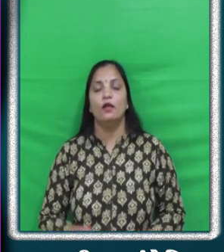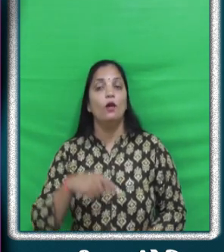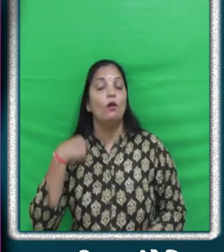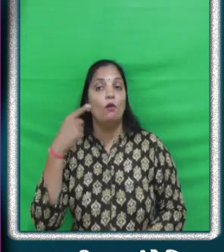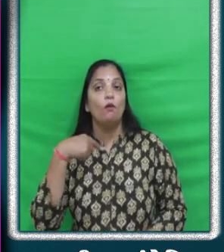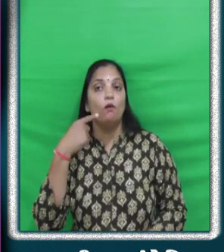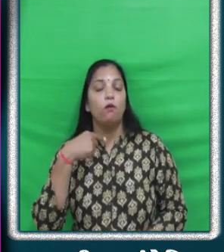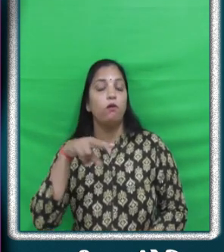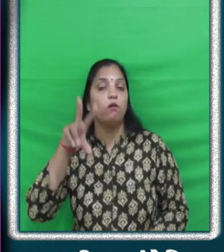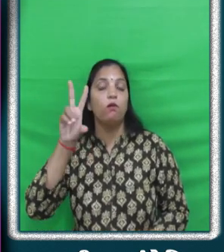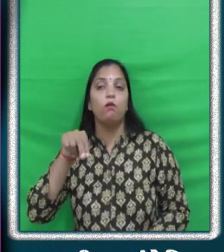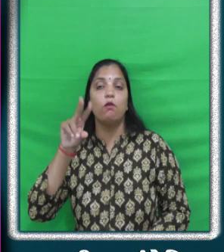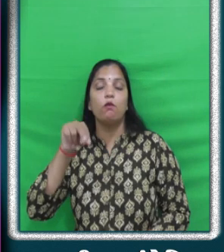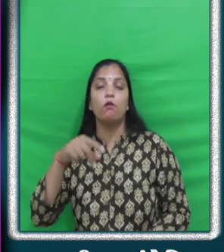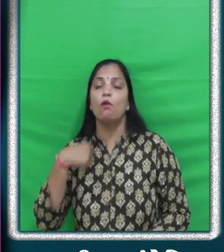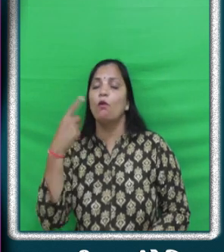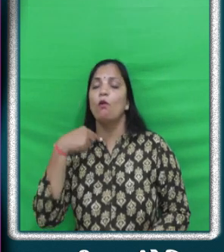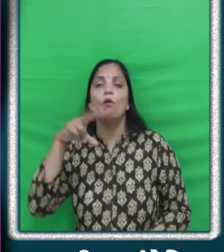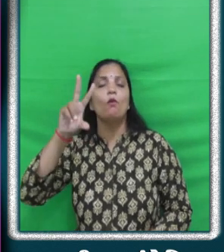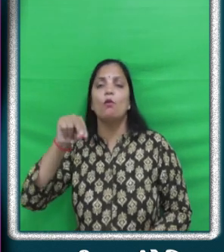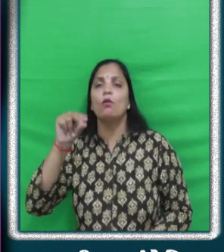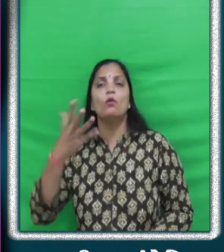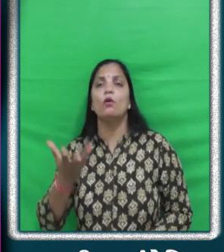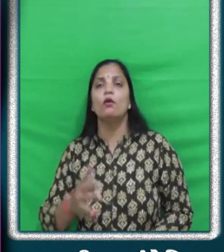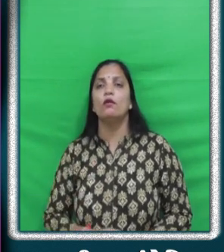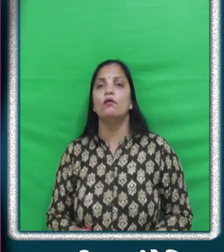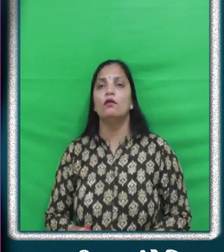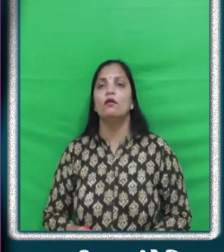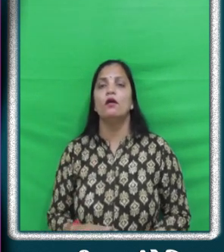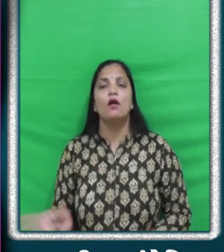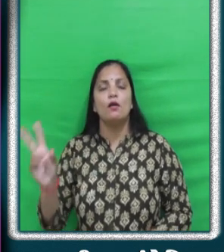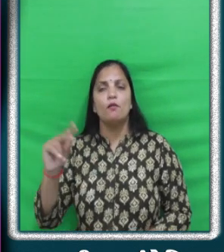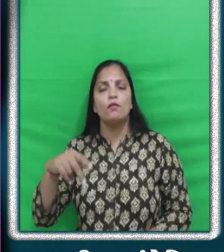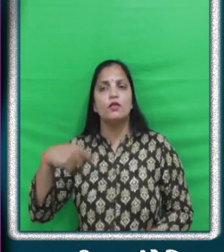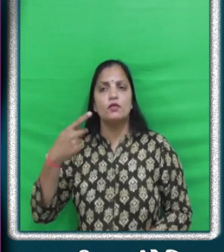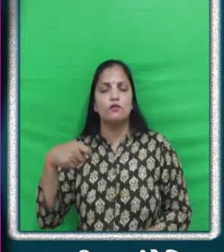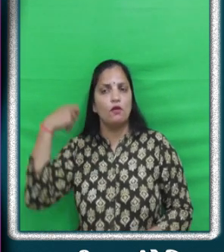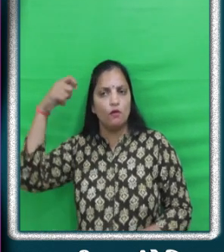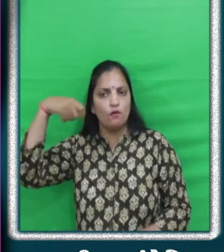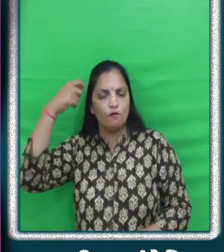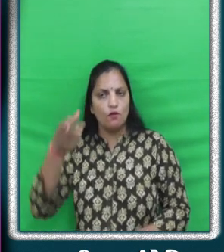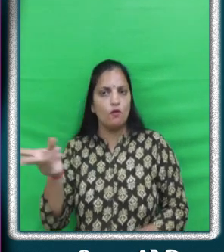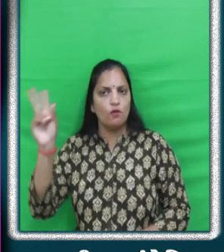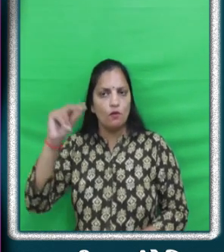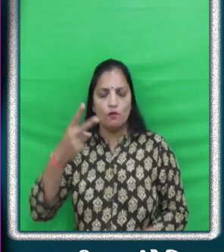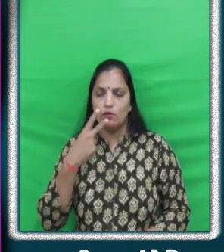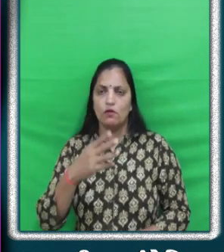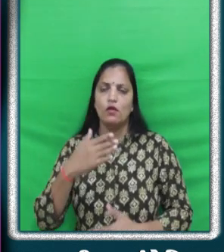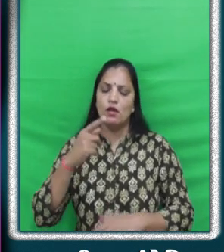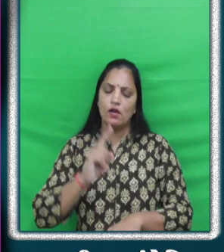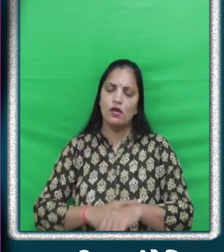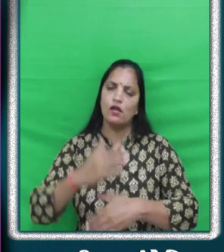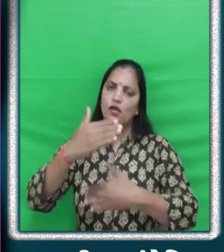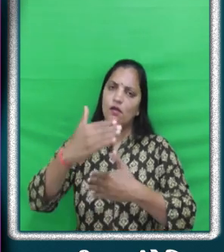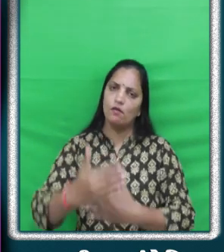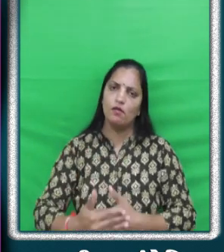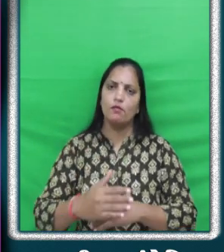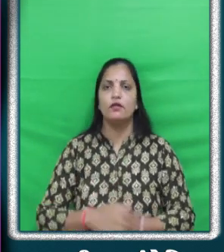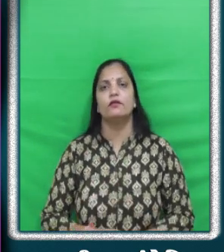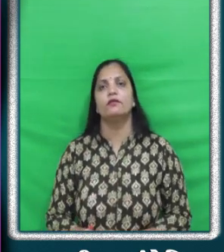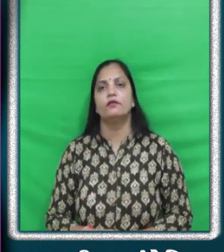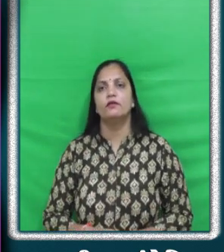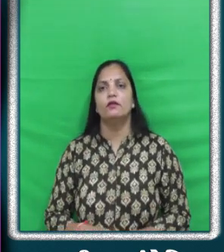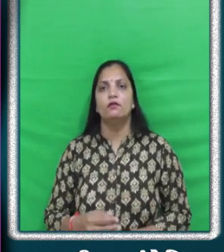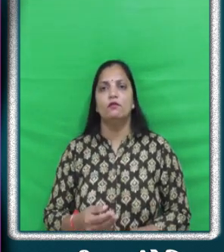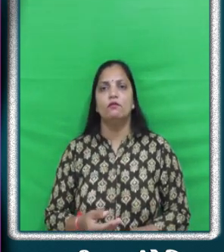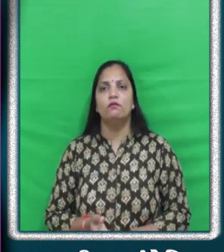કોણ મને કહે છે, નો કોણ કહે છે, જે નો કહે છે તે ફરીથી આ વિડીયો રિવાઇન્ડ કરીને, કેમ કે સમય મર્યાદા છે, તમે ફરીથી વિડીયો